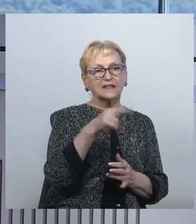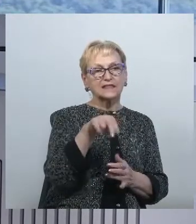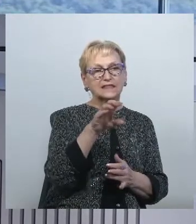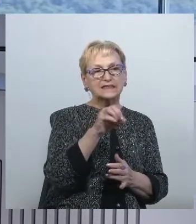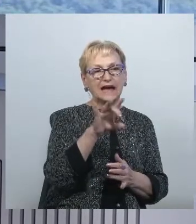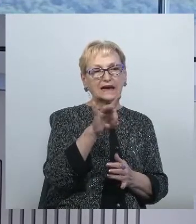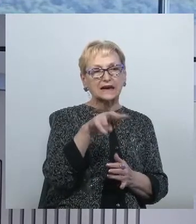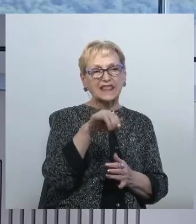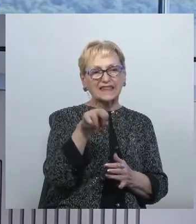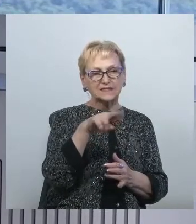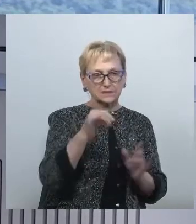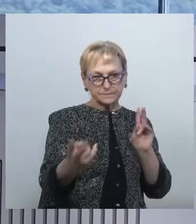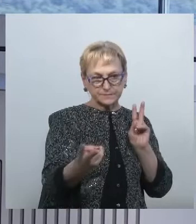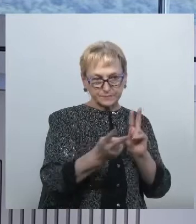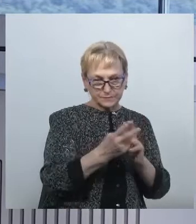Виконавча